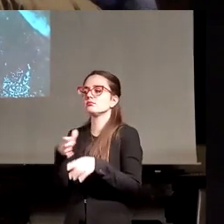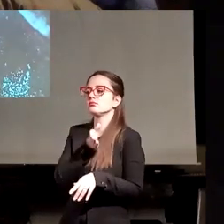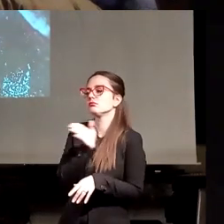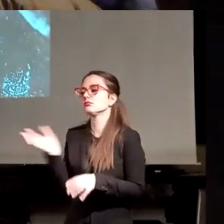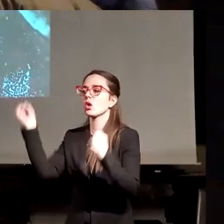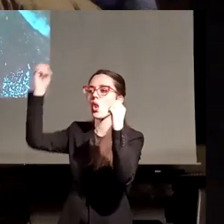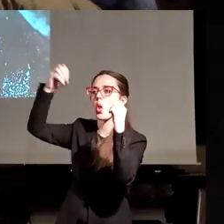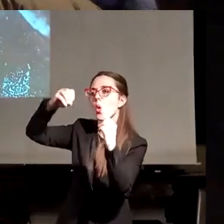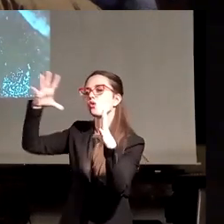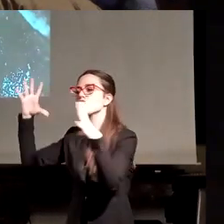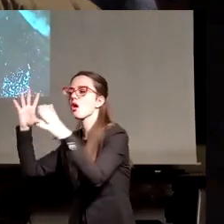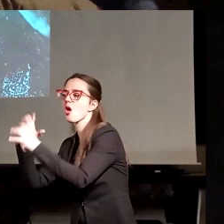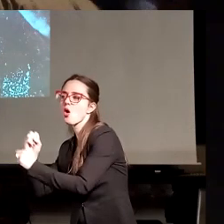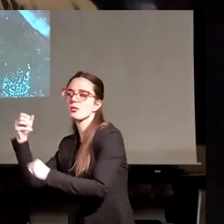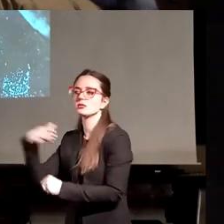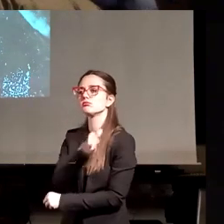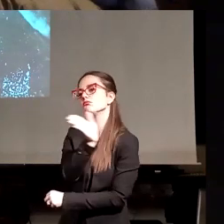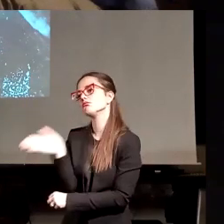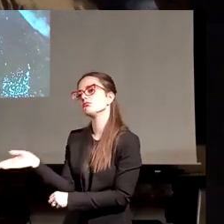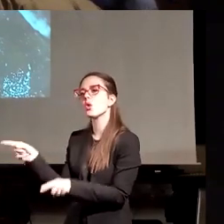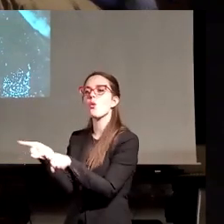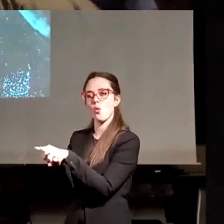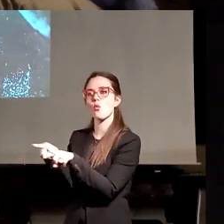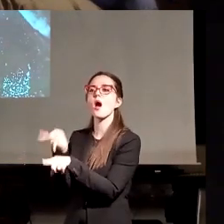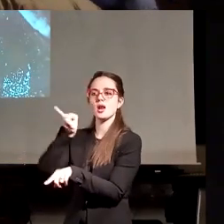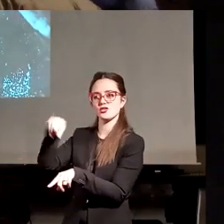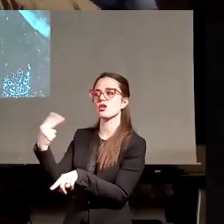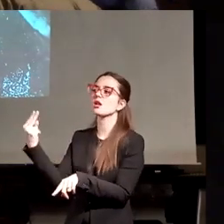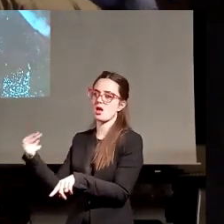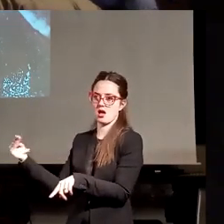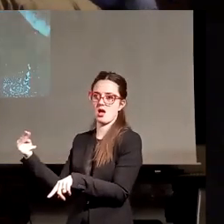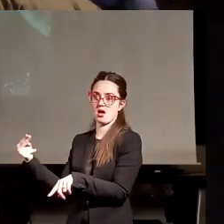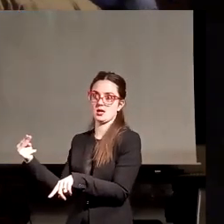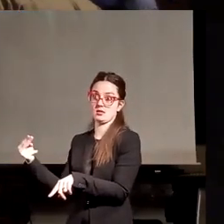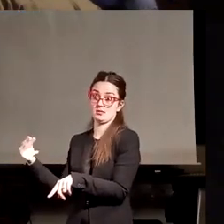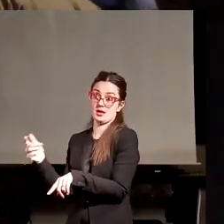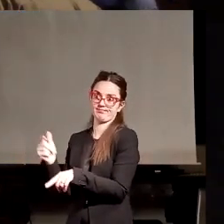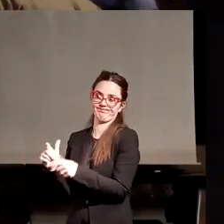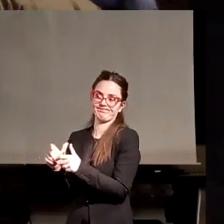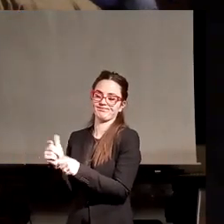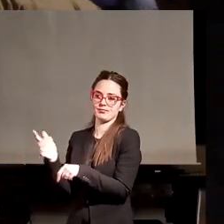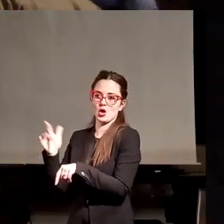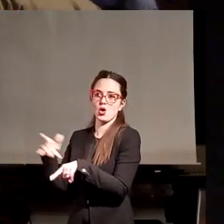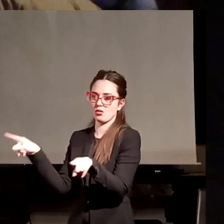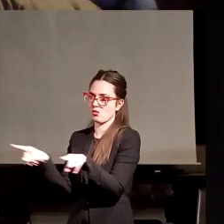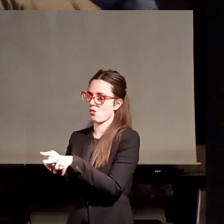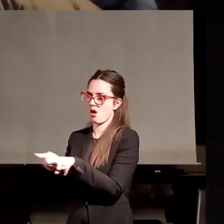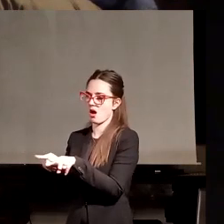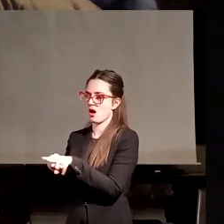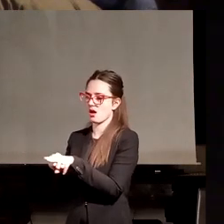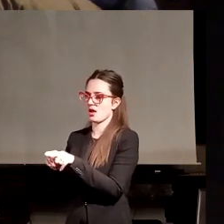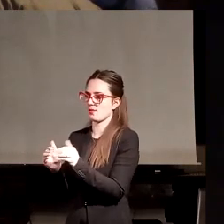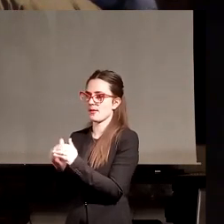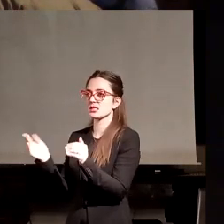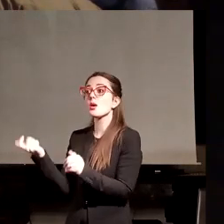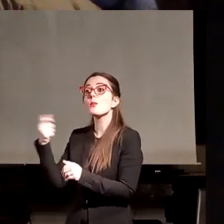in nine jekyll e hyde naturalmente tocca il massimo per chi come vi ho detto è una sola